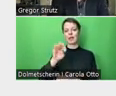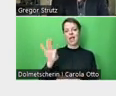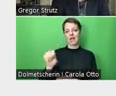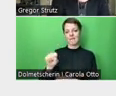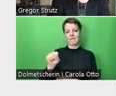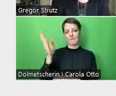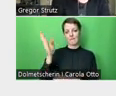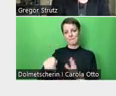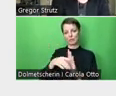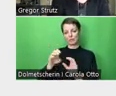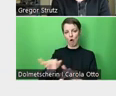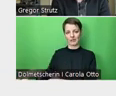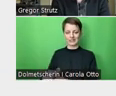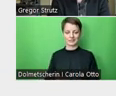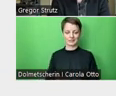Genau.